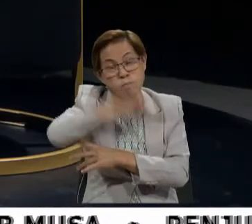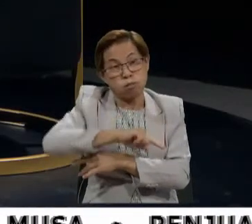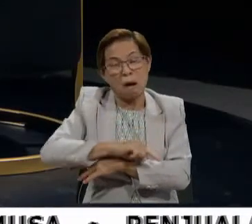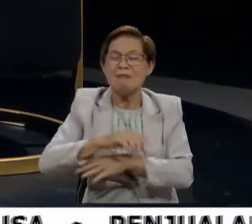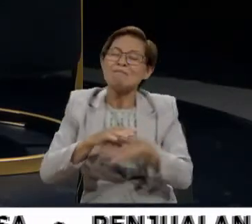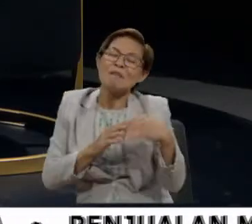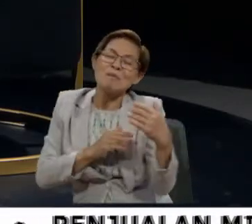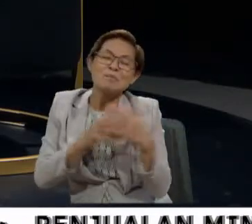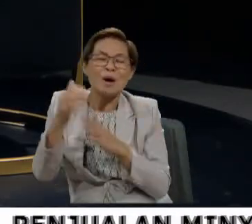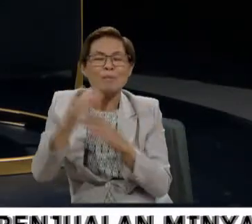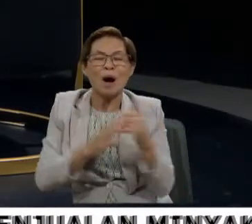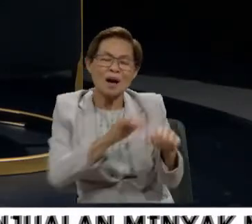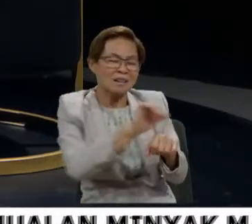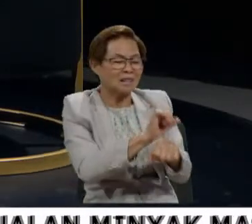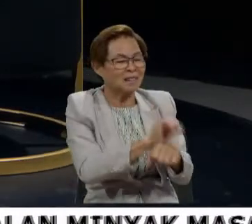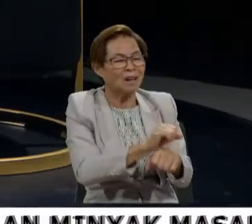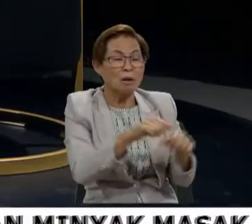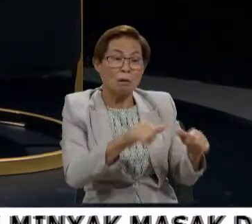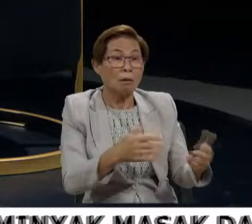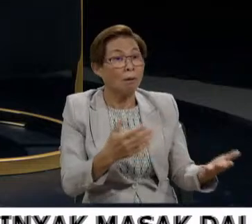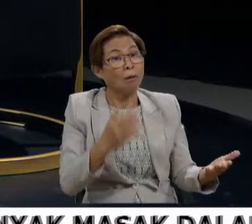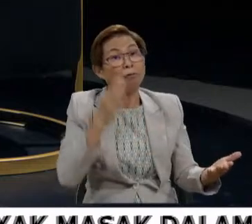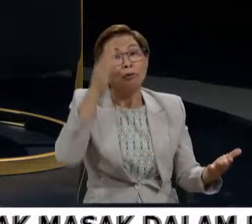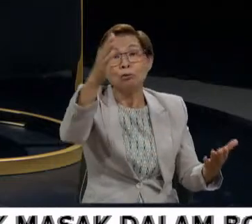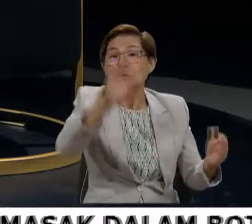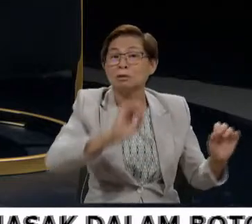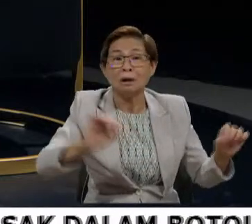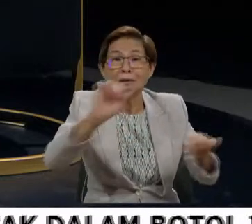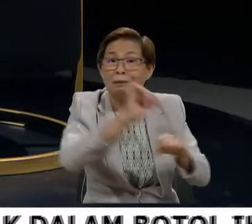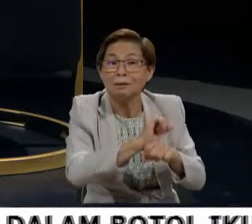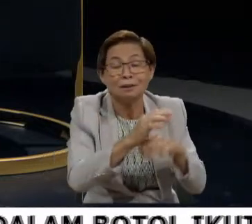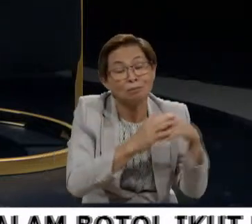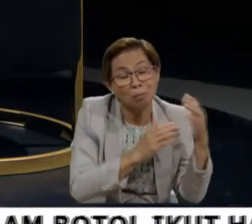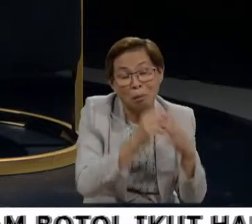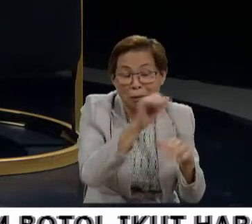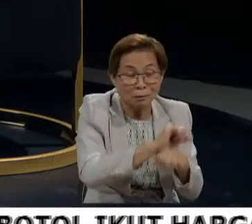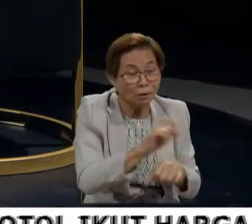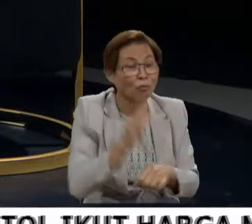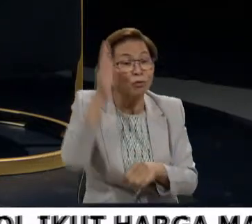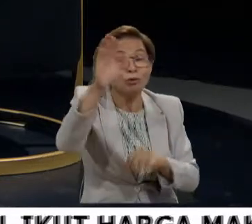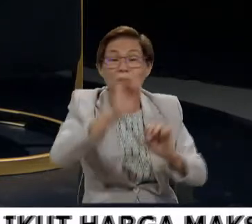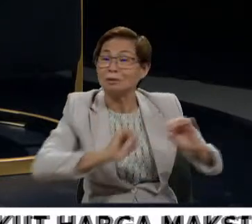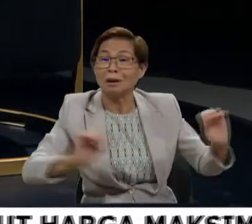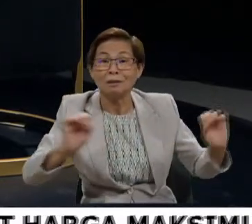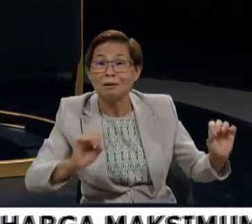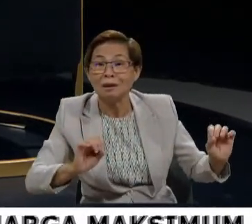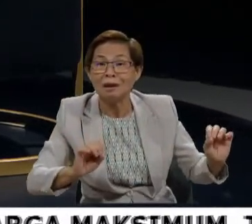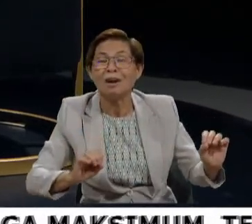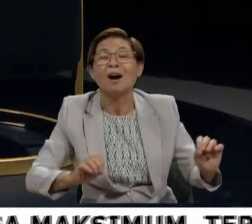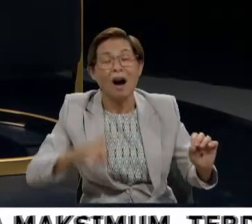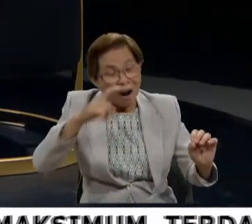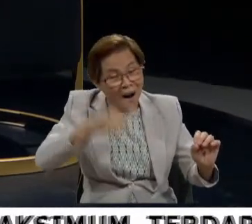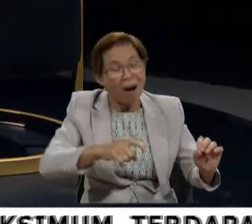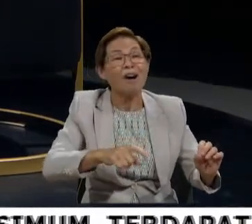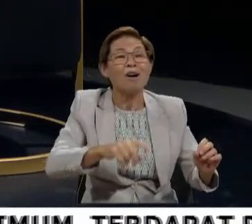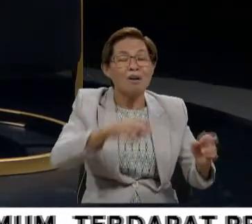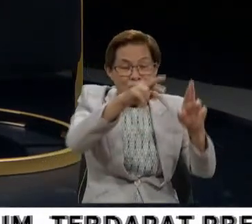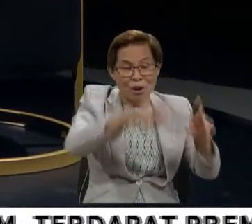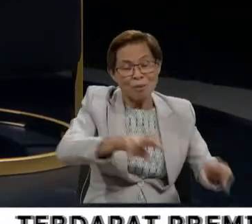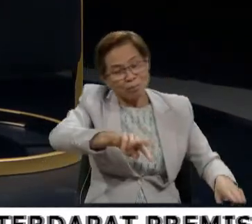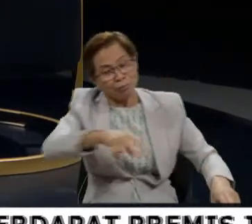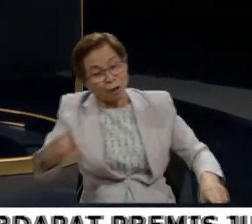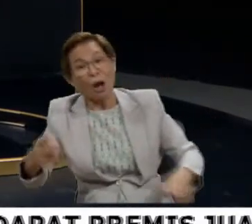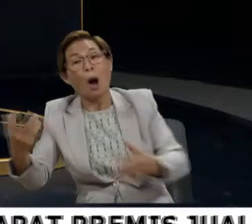comfortable dengan pekerjaan yang mungkin tidak ada lagi pada pada In The Future ni Itulah salah satu